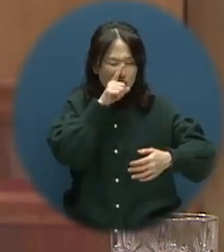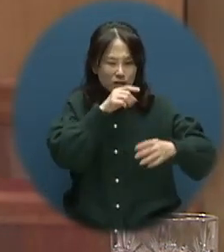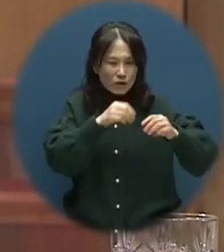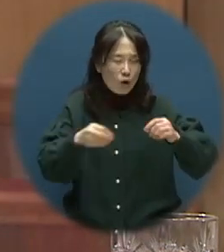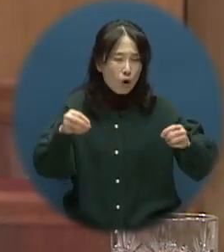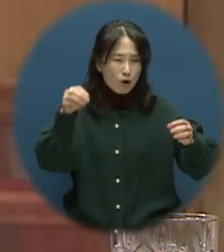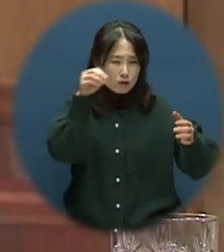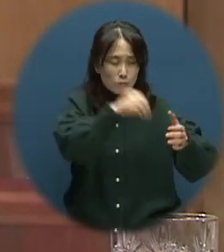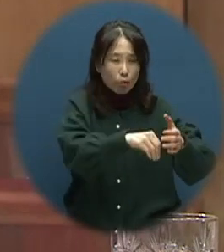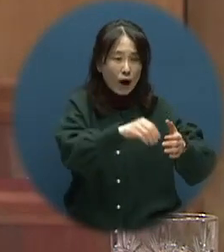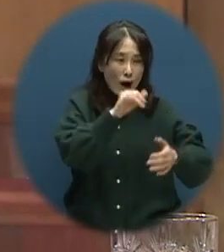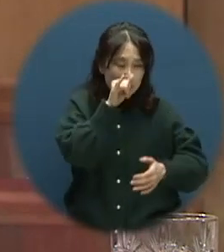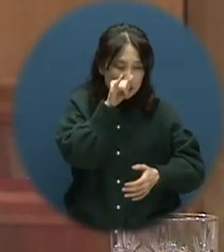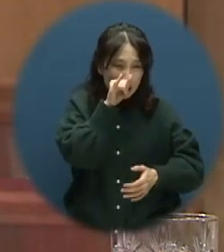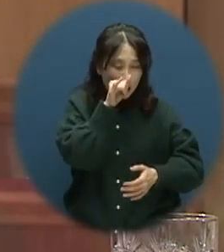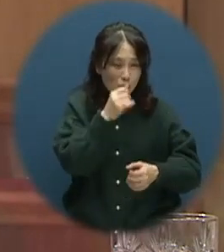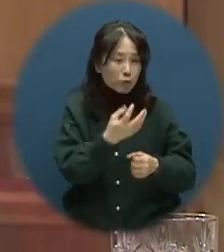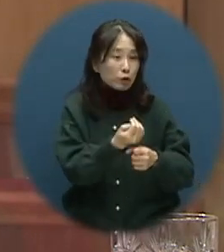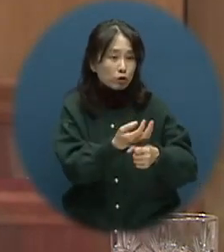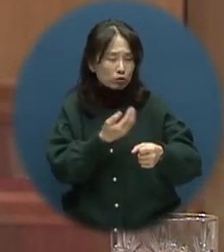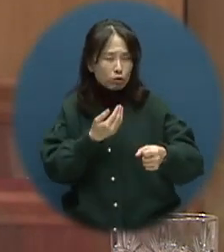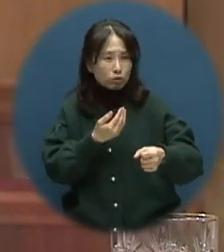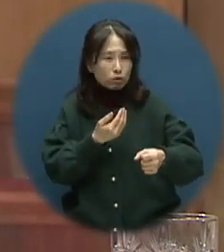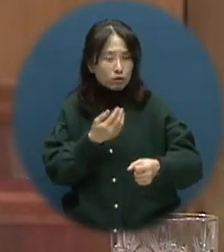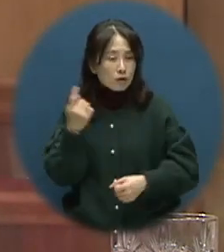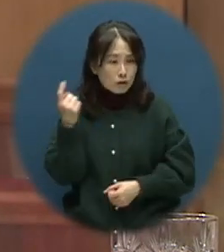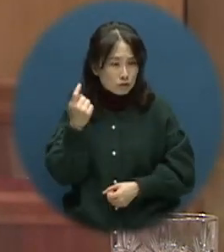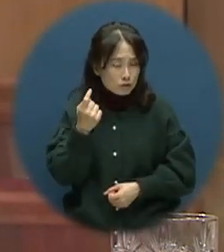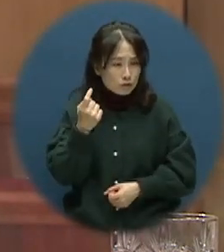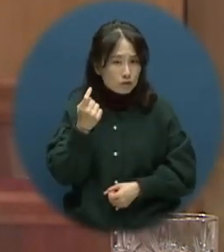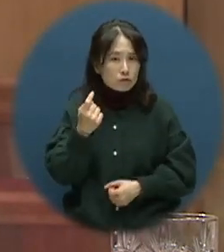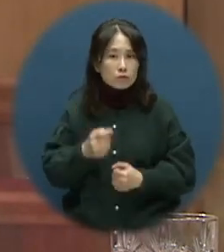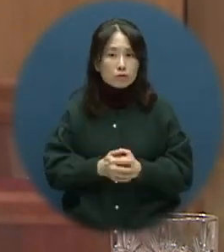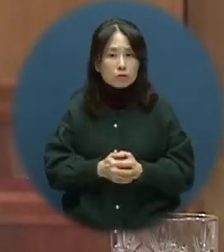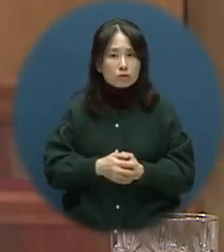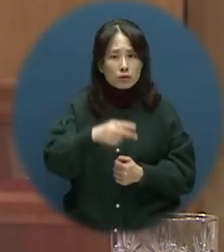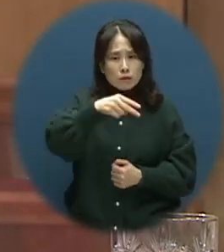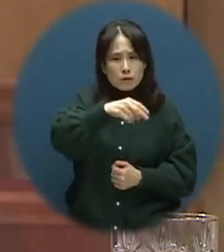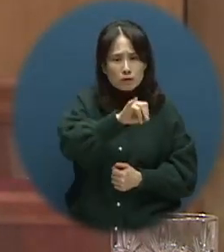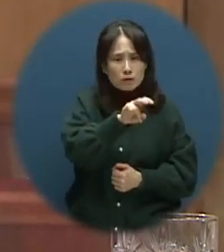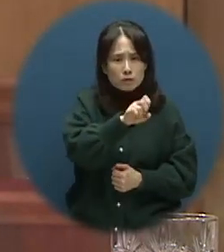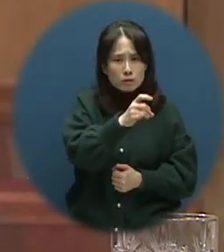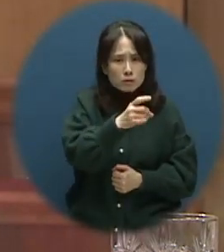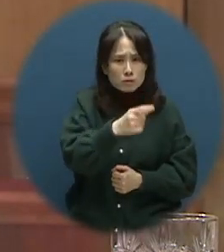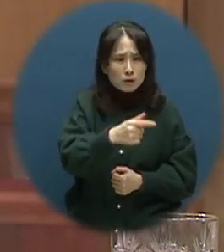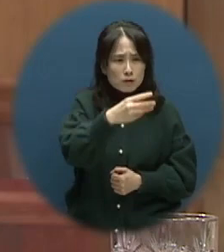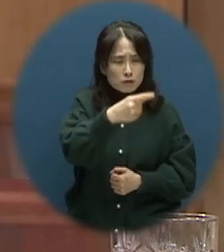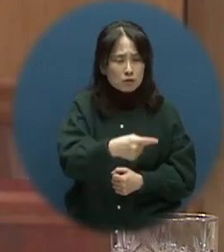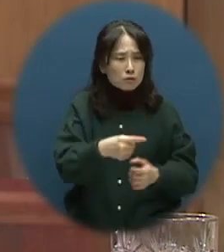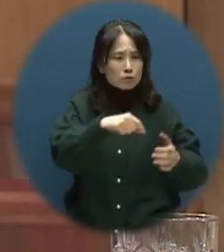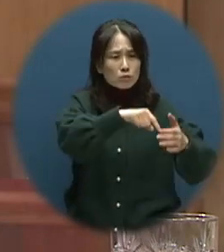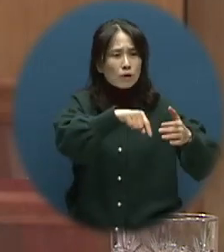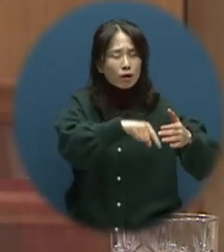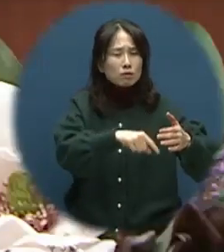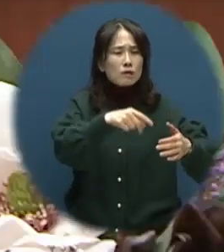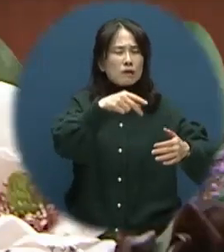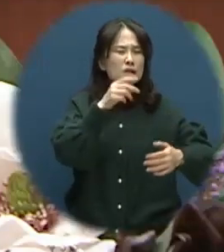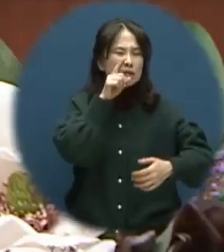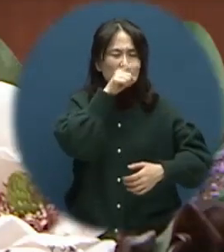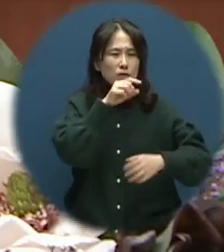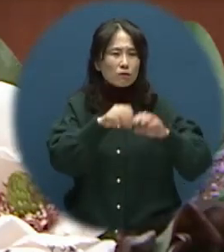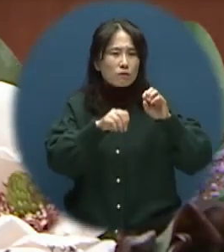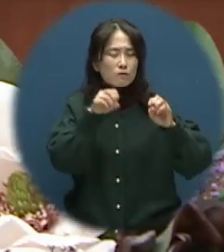한동안 떠들썩했잖아요. 네. 그게 저도 지금 가물가물한데 시멘트에 쓰레기가 왜 들어갔었죠, 그때? 그러니까